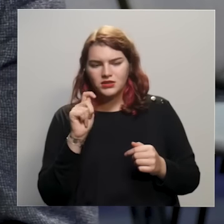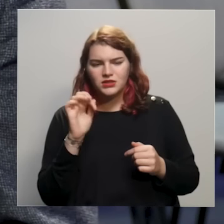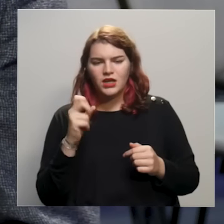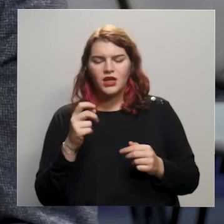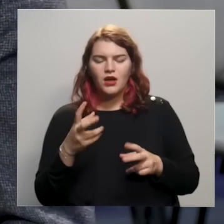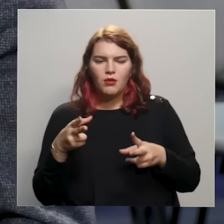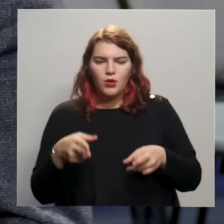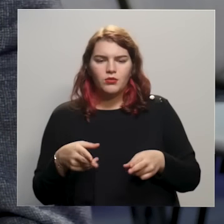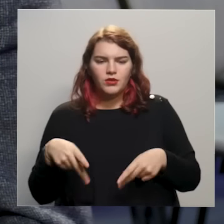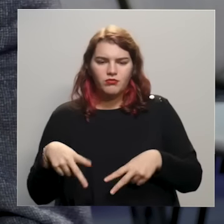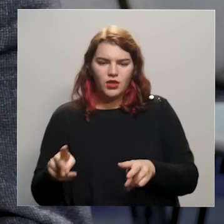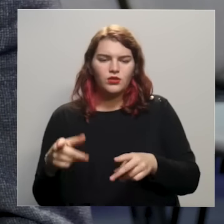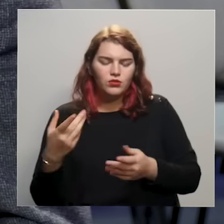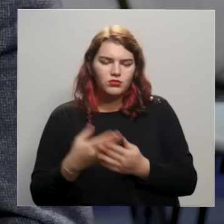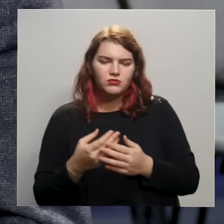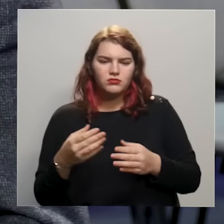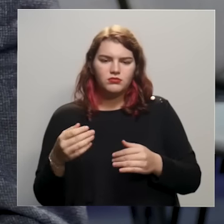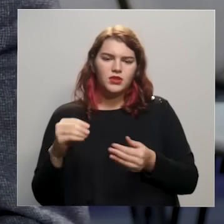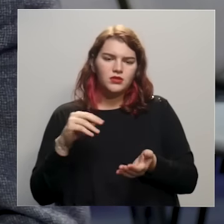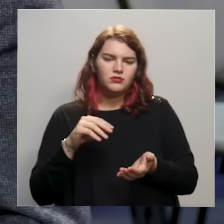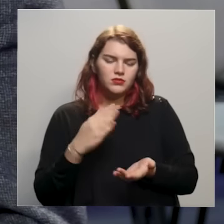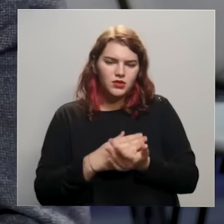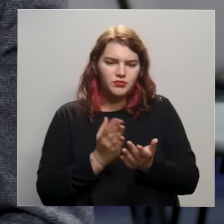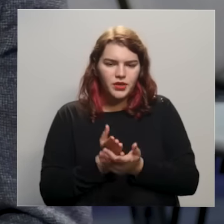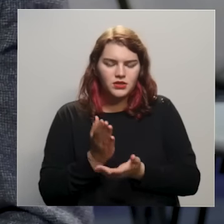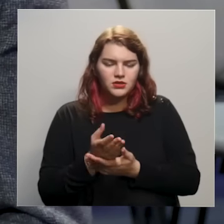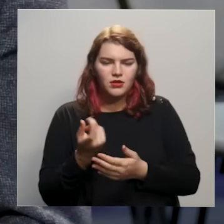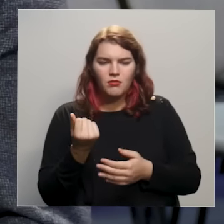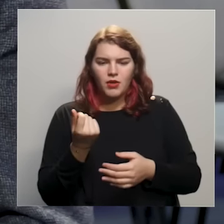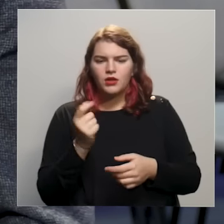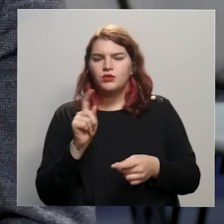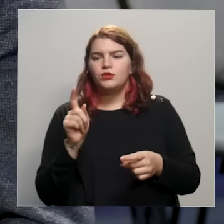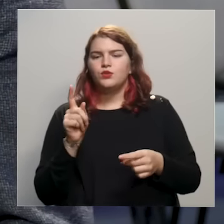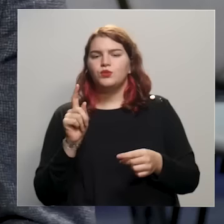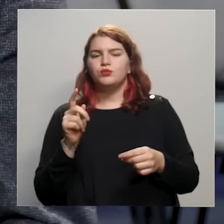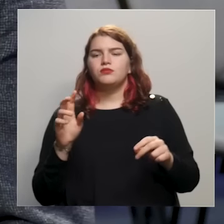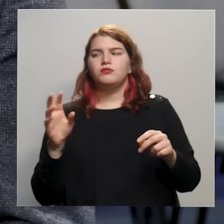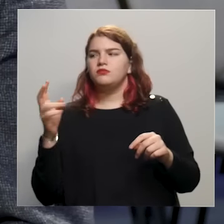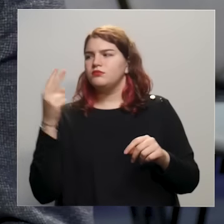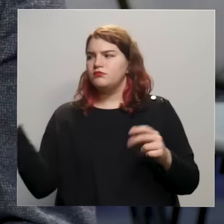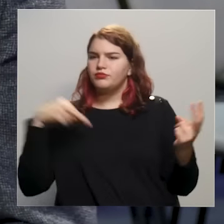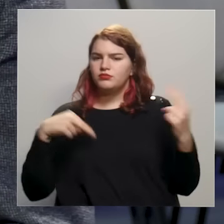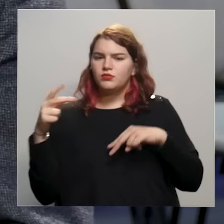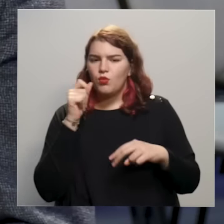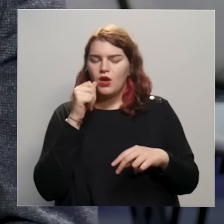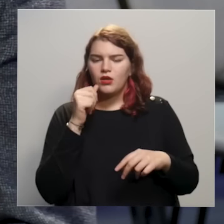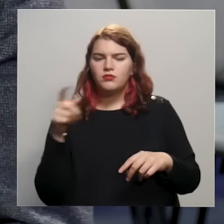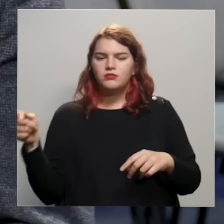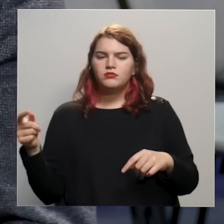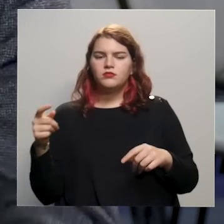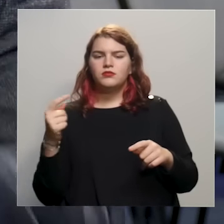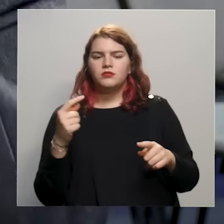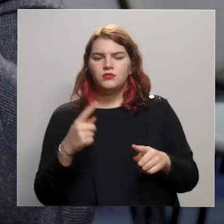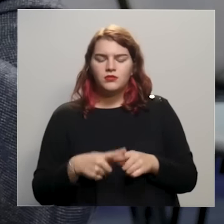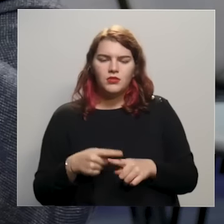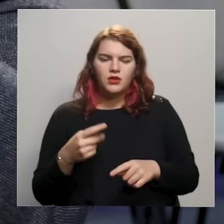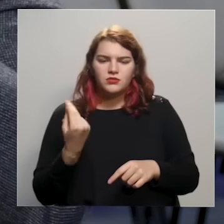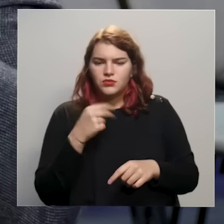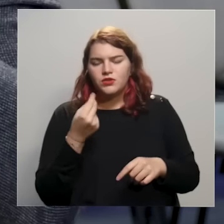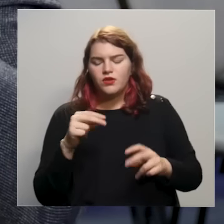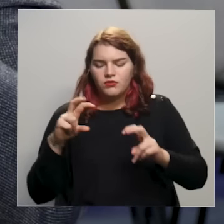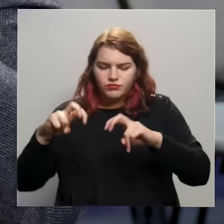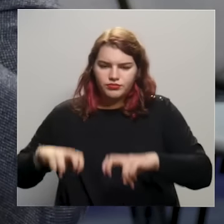să împărțim banii, ca de obicei. Ne opream undeva, nu stăteam noi în văzul lumii și mai aveam câte ceva pe acolo, câte o glajă, nu știu ce,